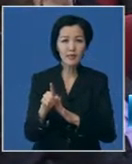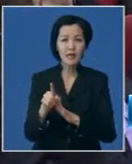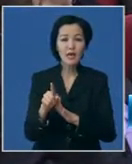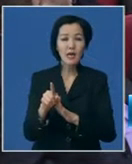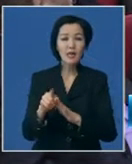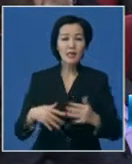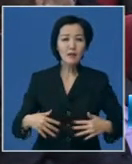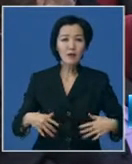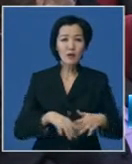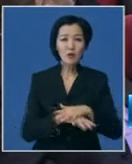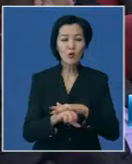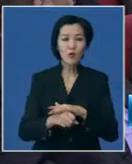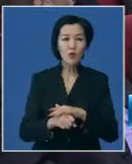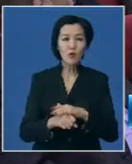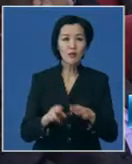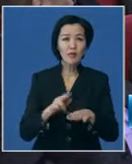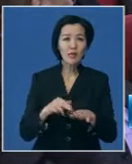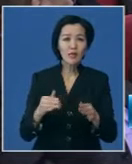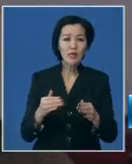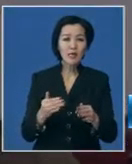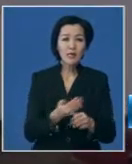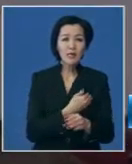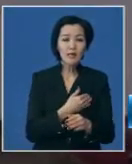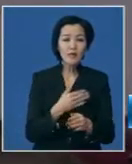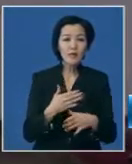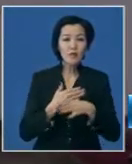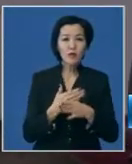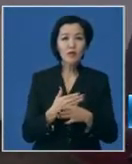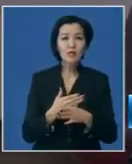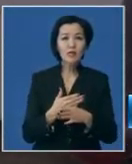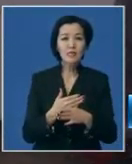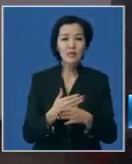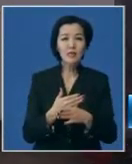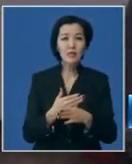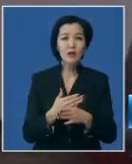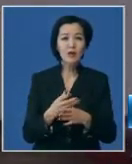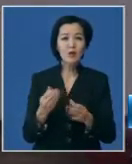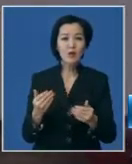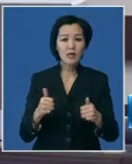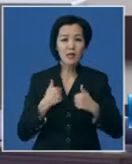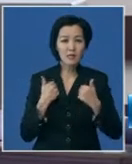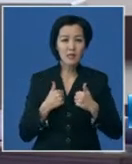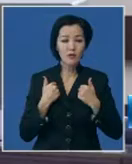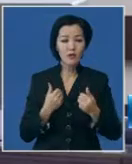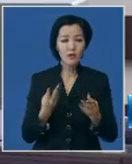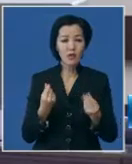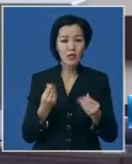ерікті көмекшілер арқасында азайтудан үмітті. Оларды ортақ іске ынталандыру үшін бюджеттен арнайы қаржы да қарастырылған.